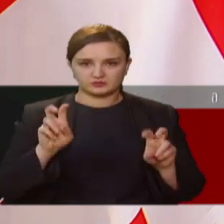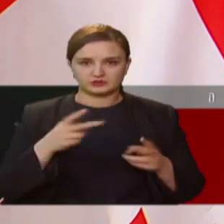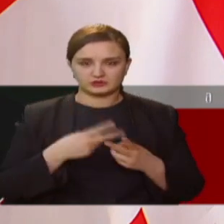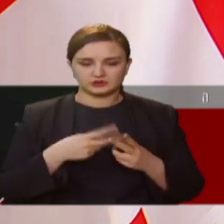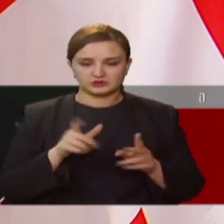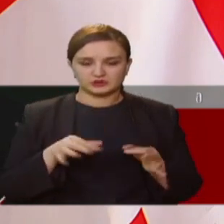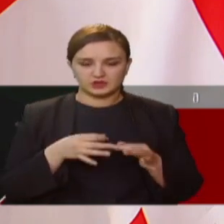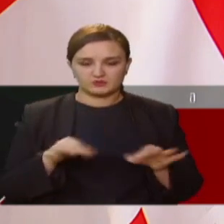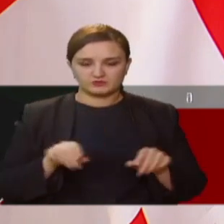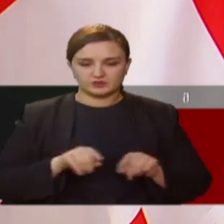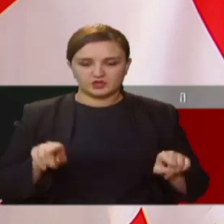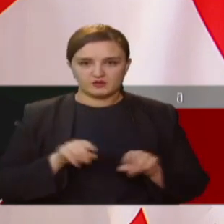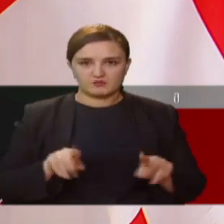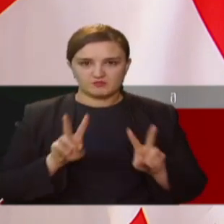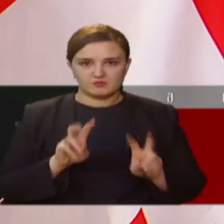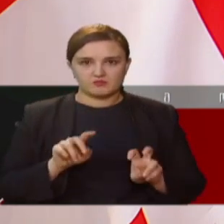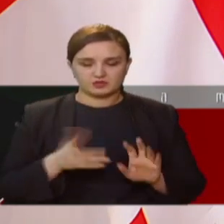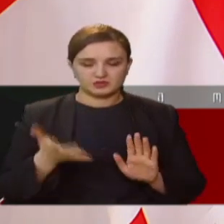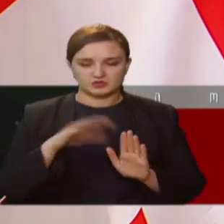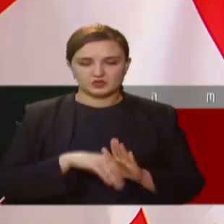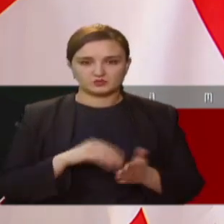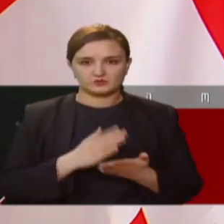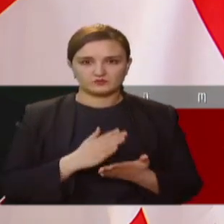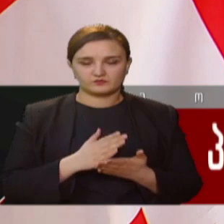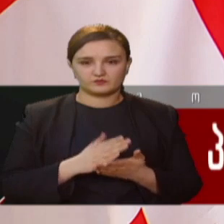ციხიდან გამოხსნის კამპანიის შემადგენელი ნაწილი, რომელიც არის ჩართული